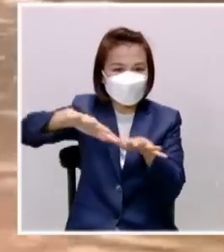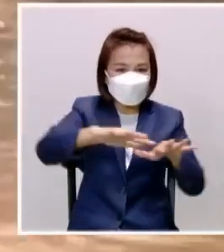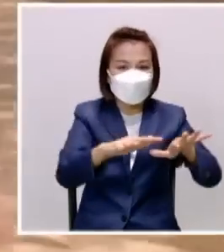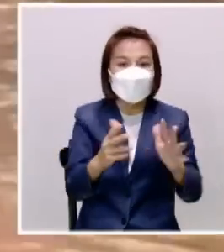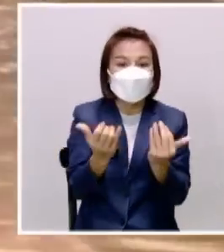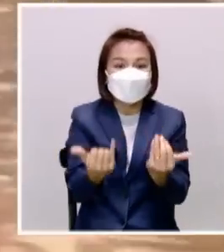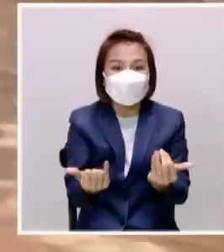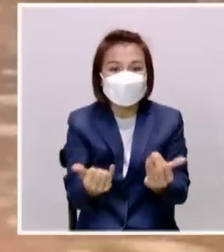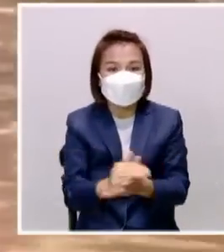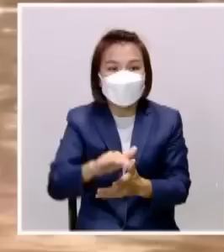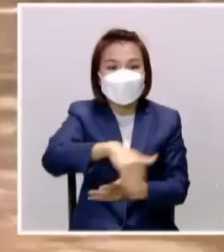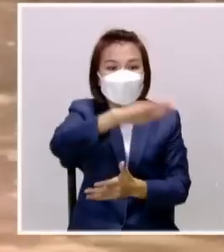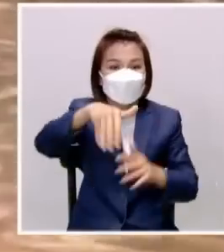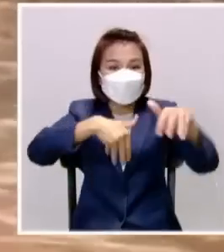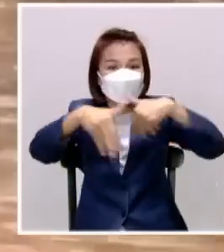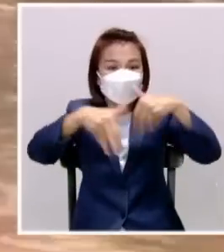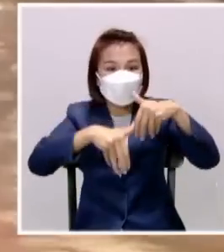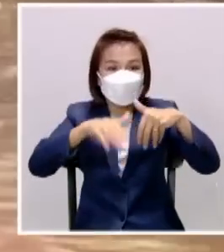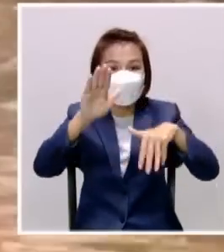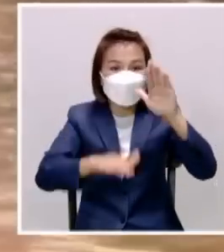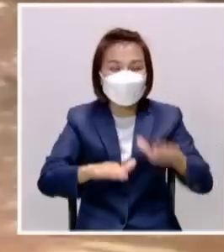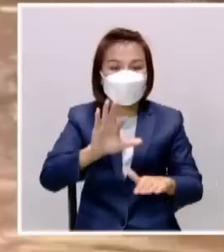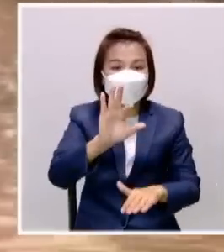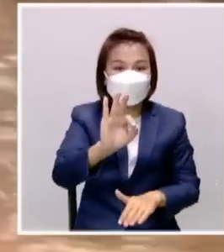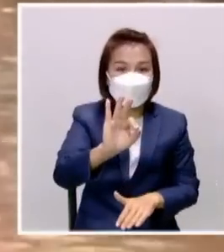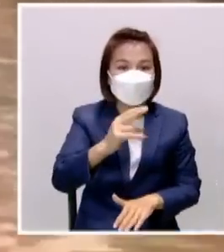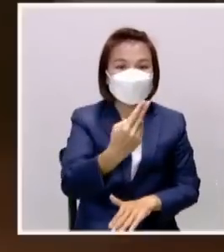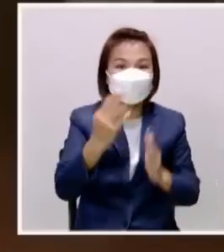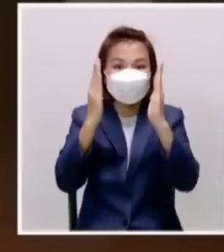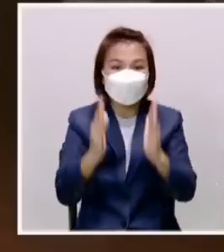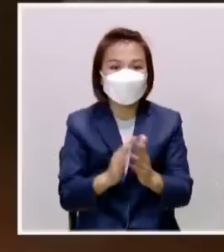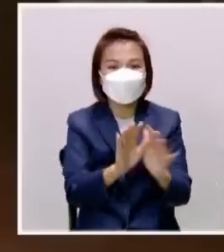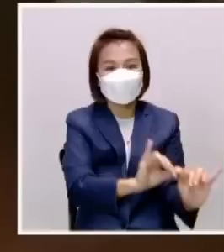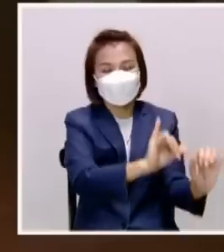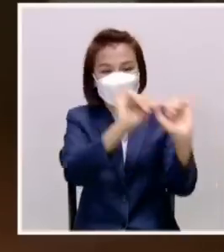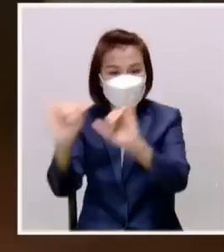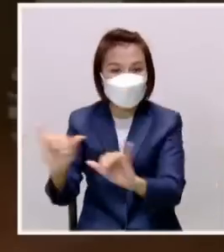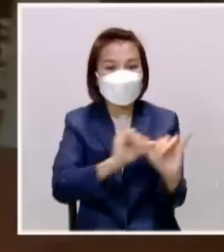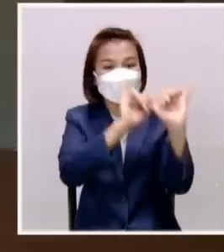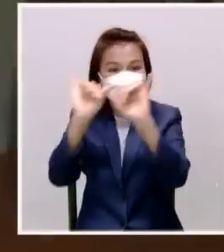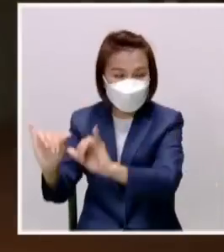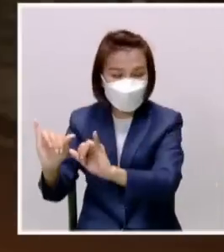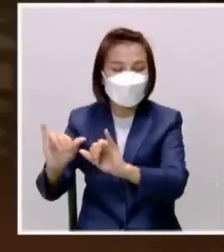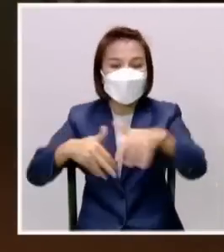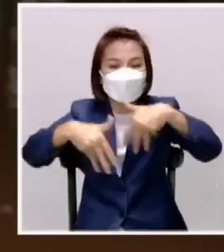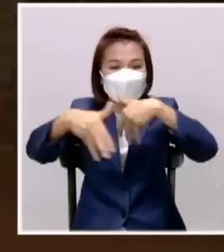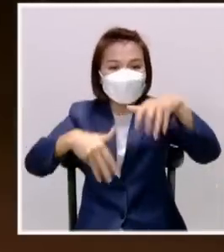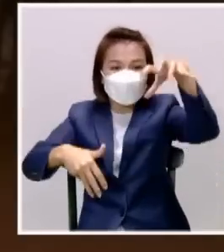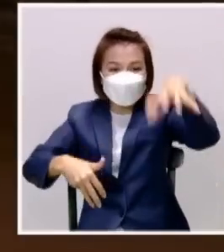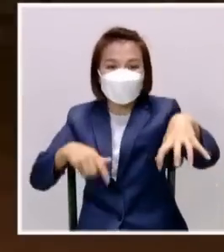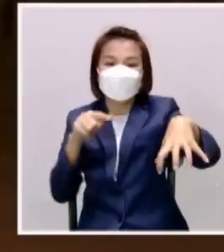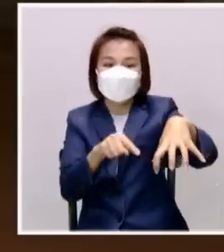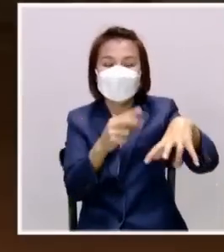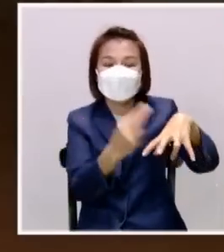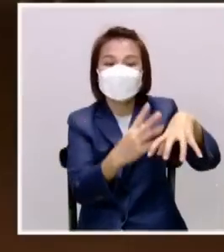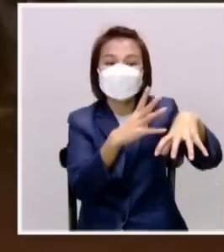นี้มีประชาชนประมาณ 90,000 คนต้องอพยพออกจากพื้นที่โดยเฉพาะในหมู่บ้านชาลีเยทางต